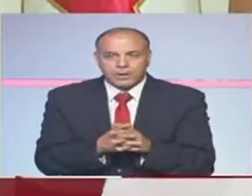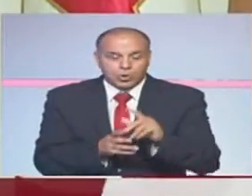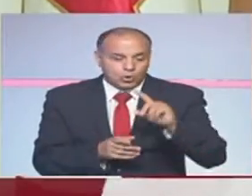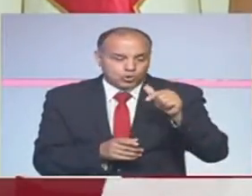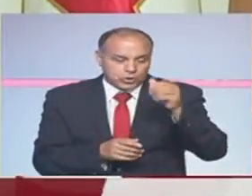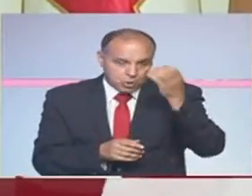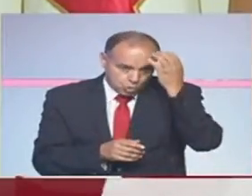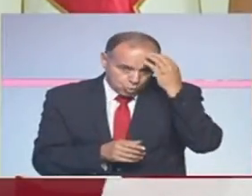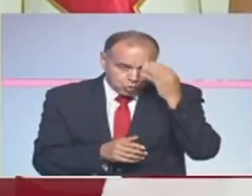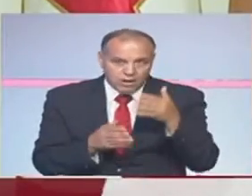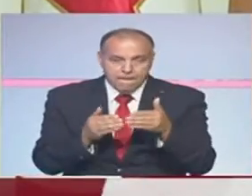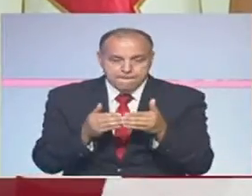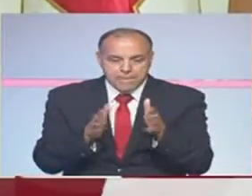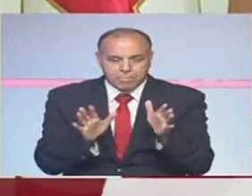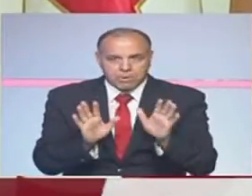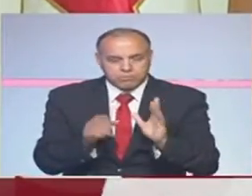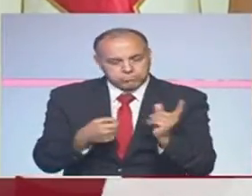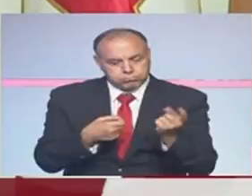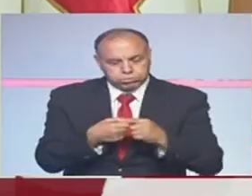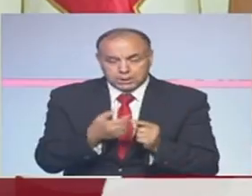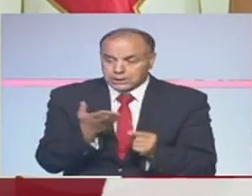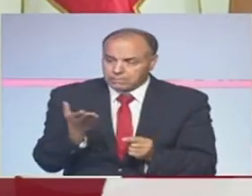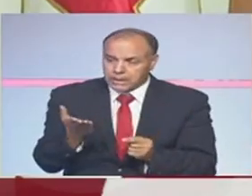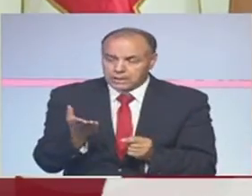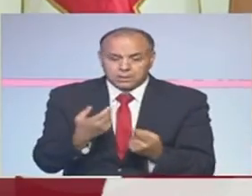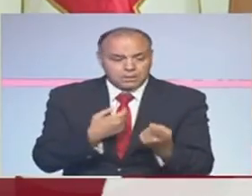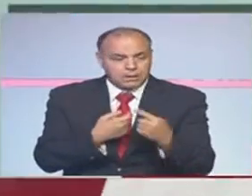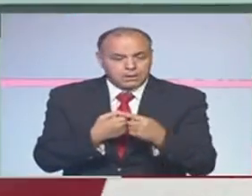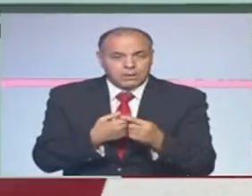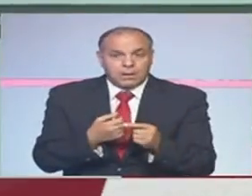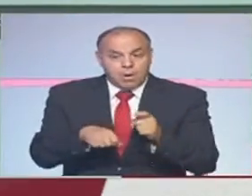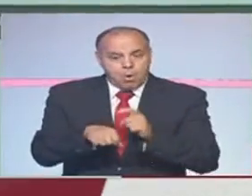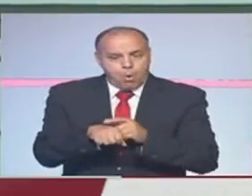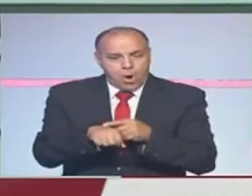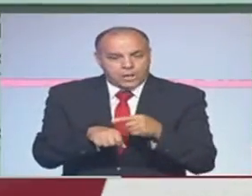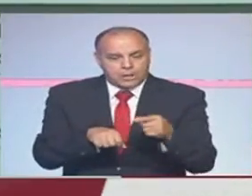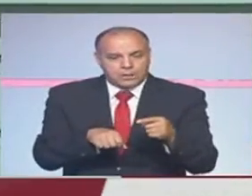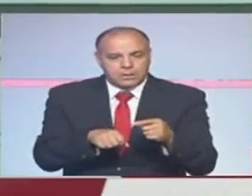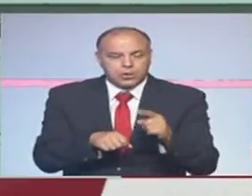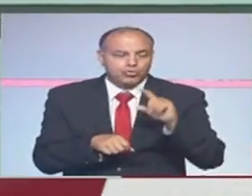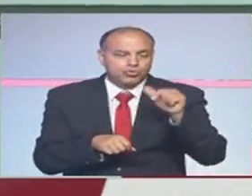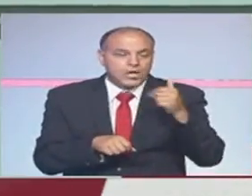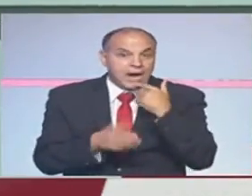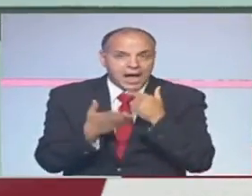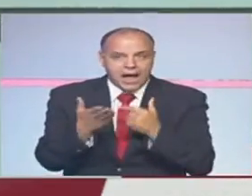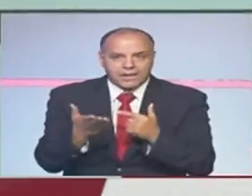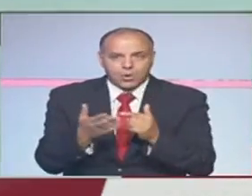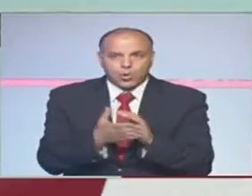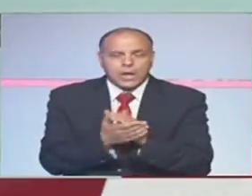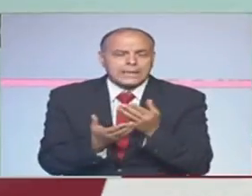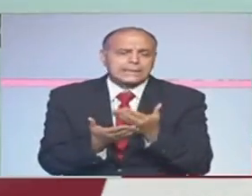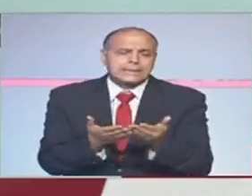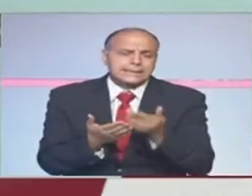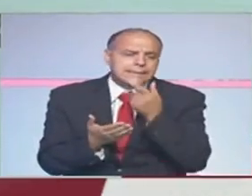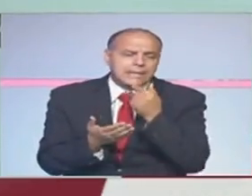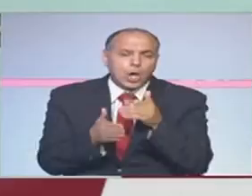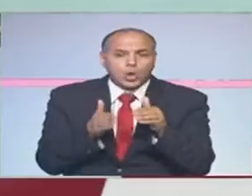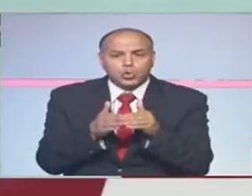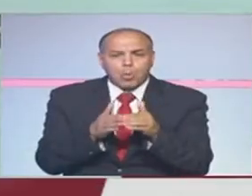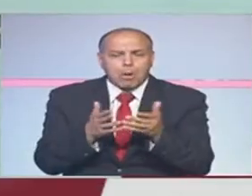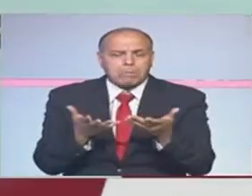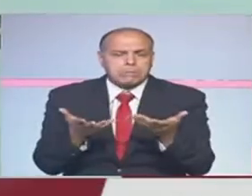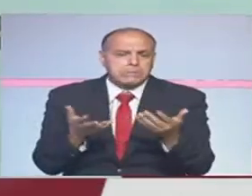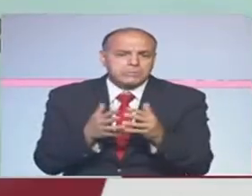اه تم فتح باب التسجيل وسرقه عمان مع ميتقلش على شهر عملي هي عمليه بسيطه ما تطلب ش يعني